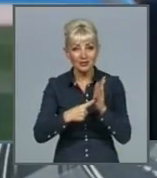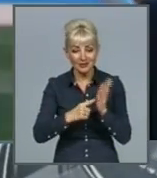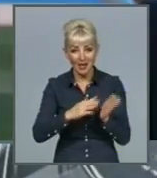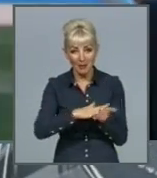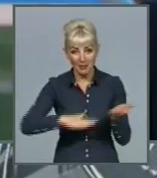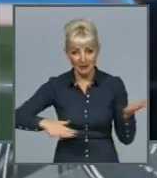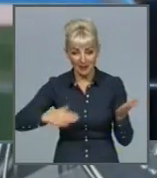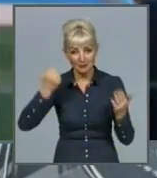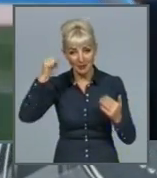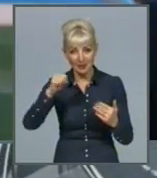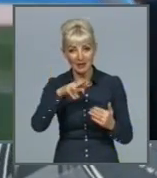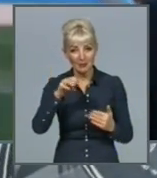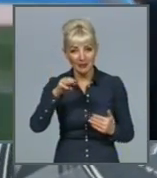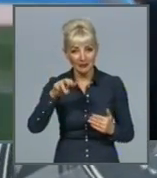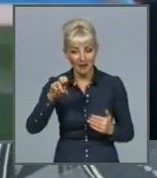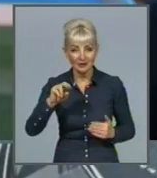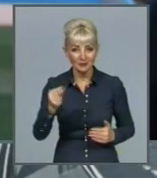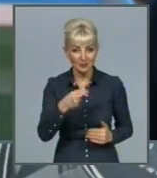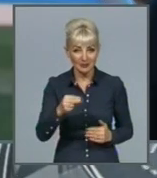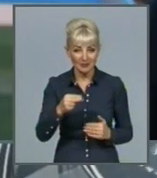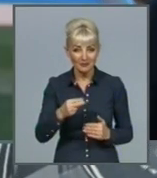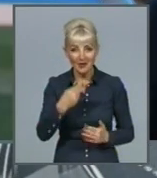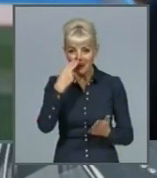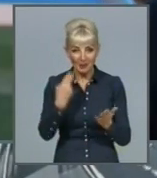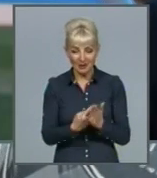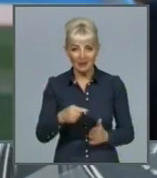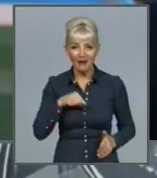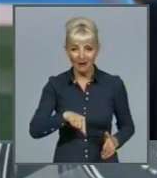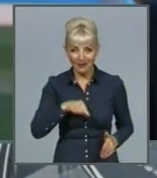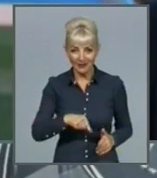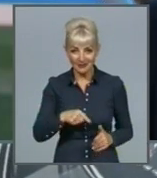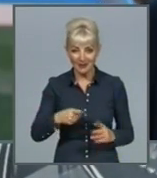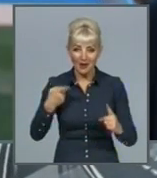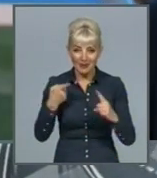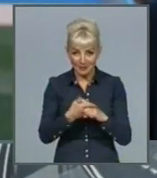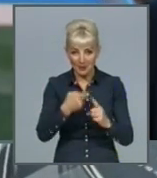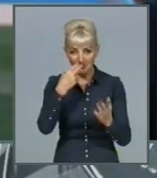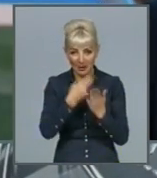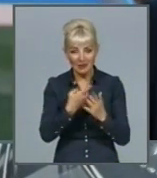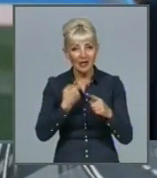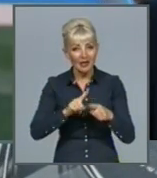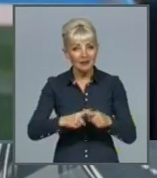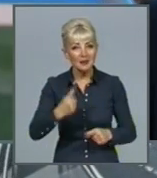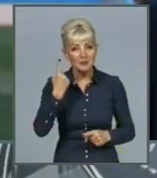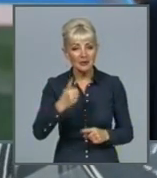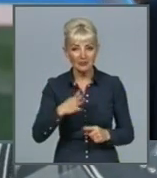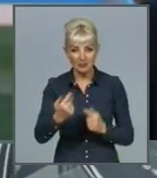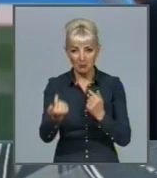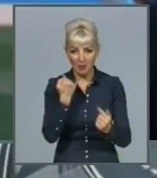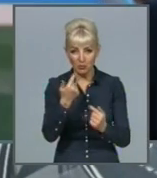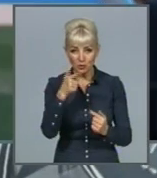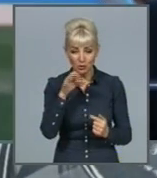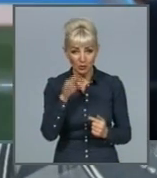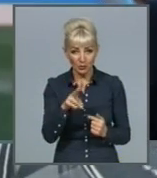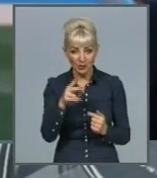чемпионате. Проявили характер тоже, забили гол, показали. Все-таки это первый был пропущенный гол. Непонятно было, как поведут